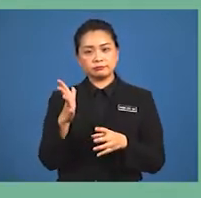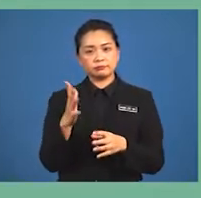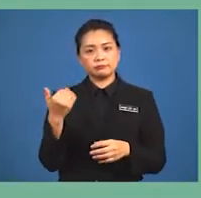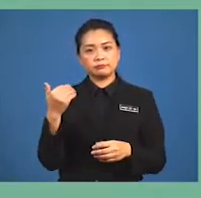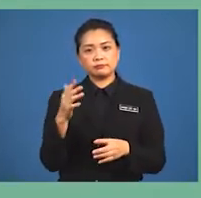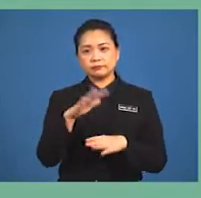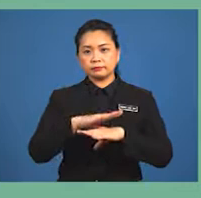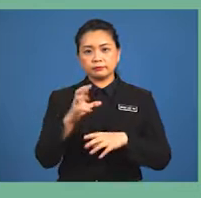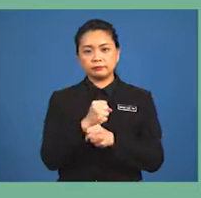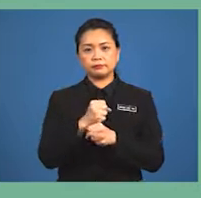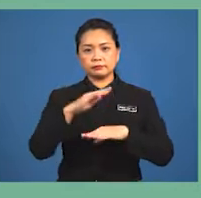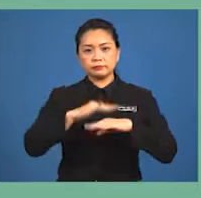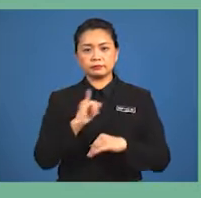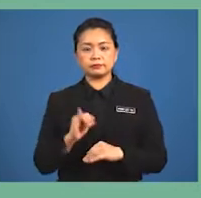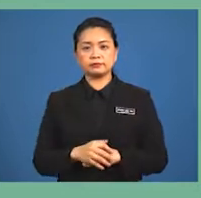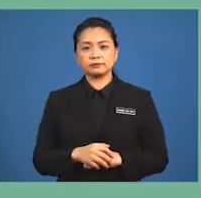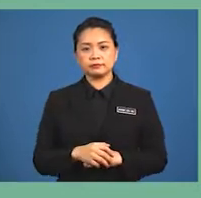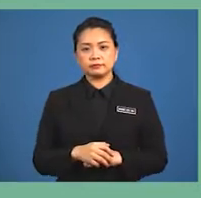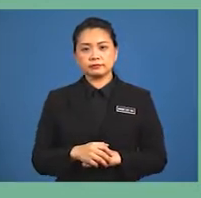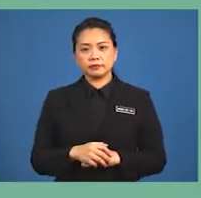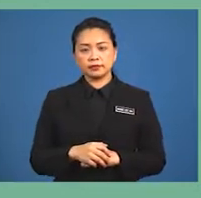pengangguran dapat diatasi.